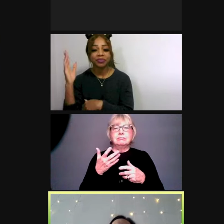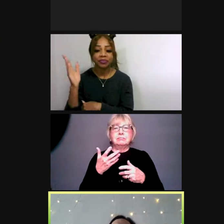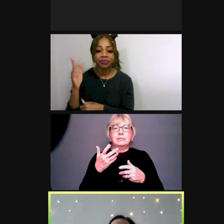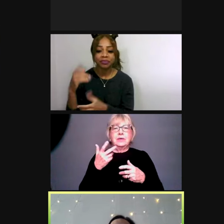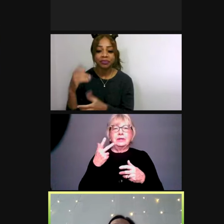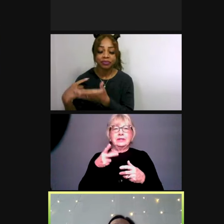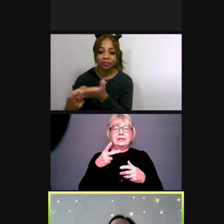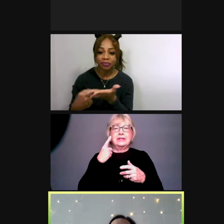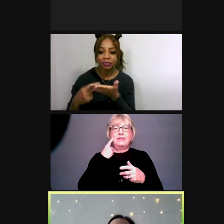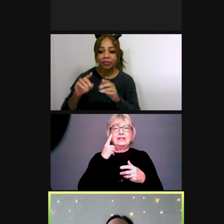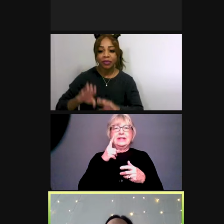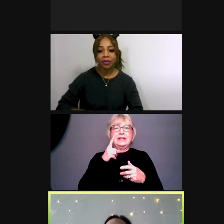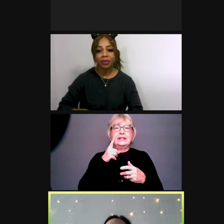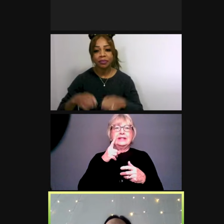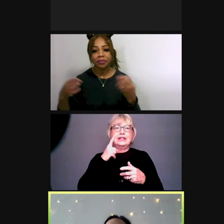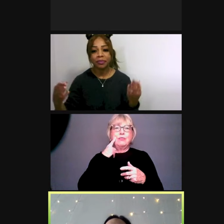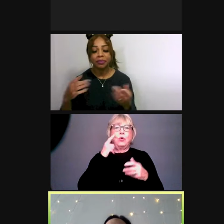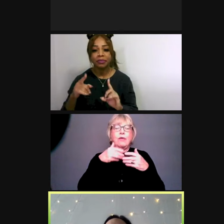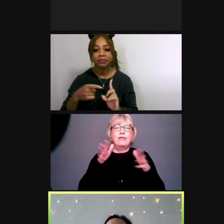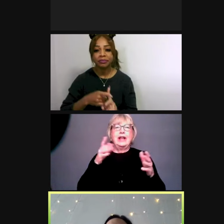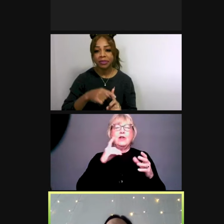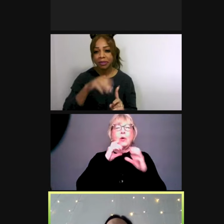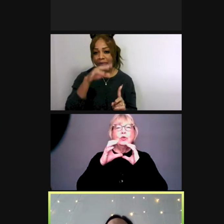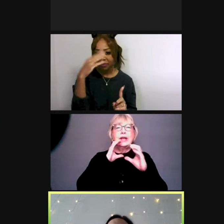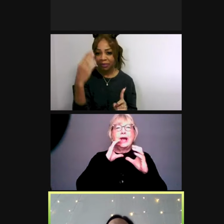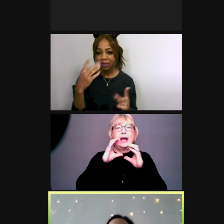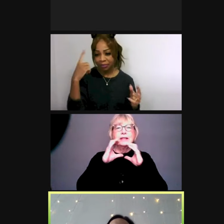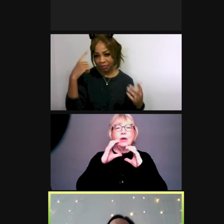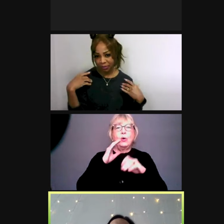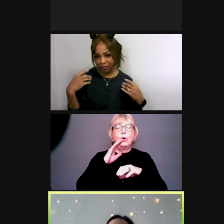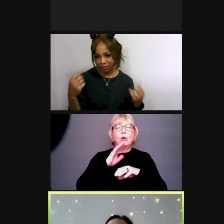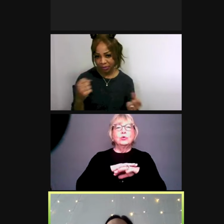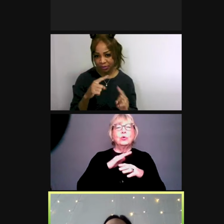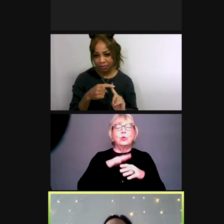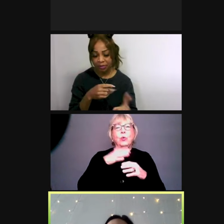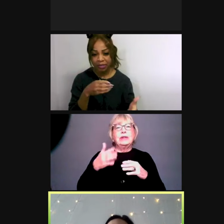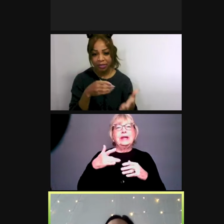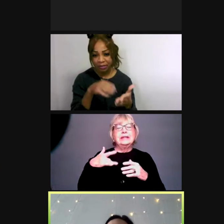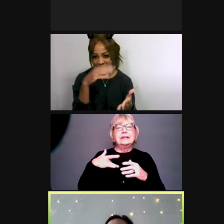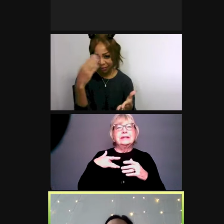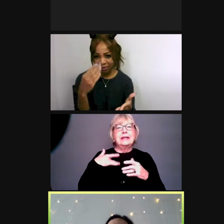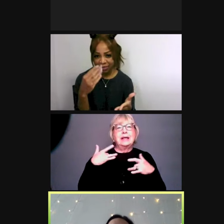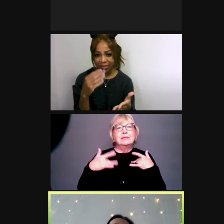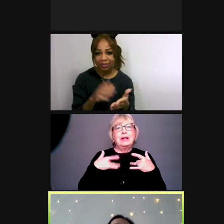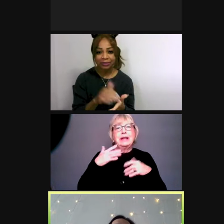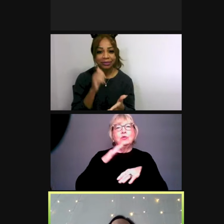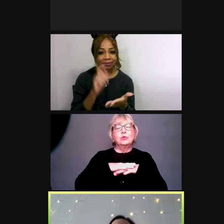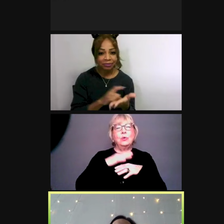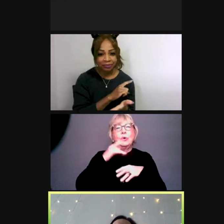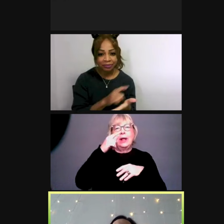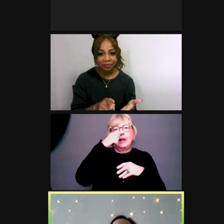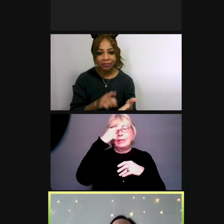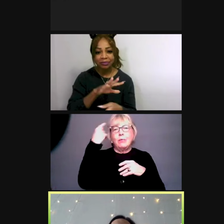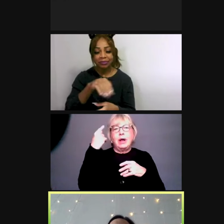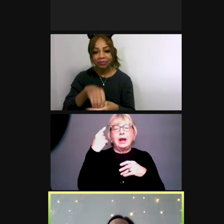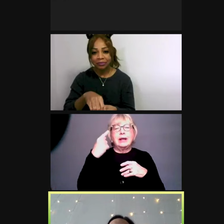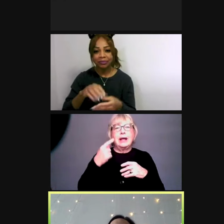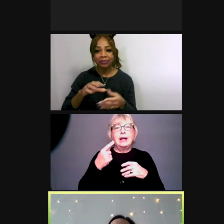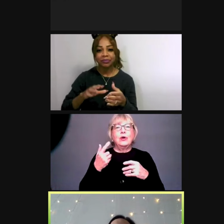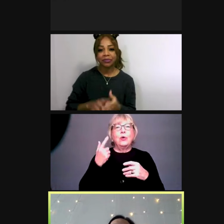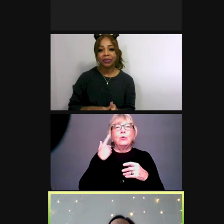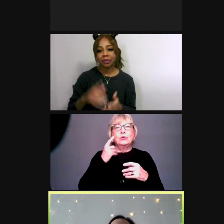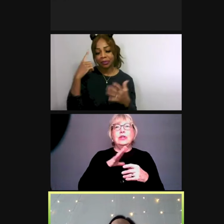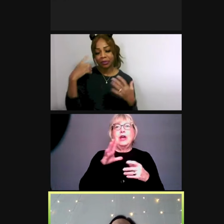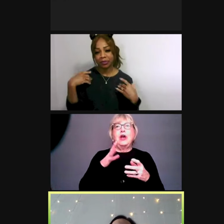des conversations au sein des communautés sur la santé mentale des personnes noires en réponse à l'absence de services de